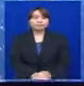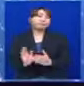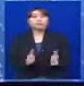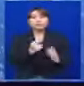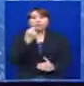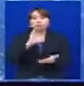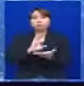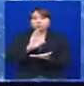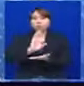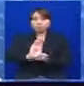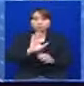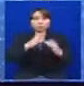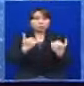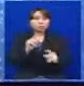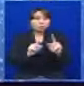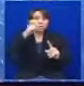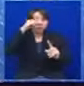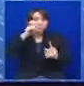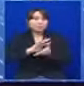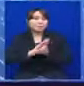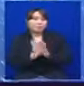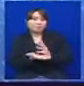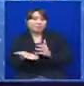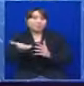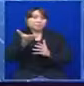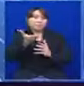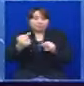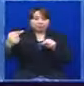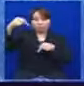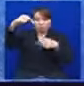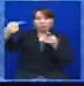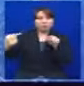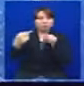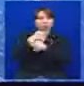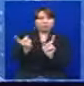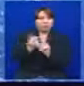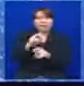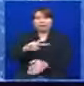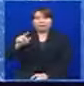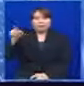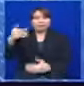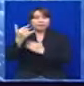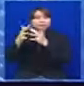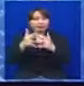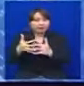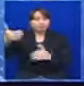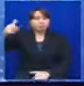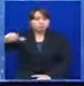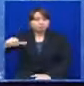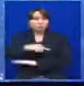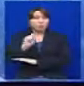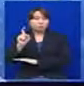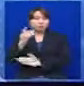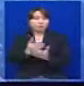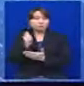ไปดูบรรยากาศการลงทุนกันบ้างนะคะวันนี้ตลาดหุ้นไทยปรับตัวขึ้นสวนทางภูมิภาคและตลาดหุ้นสหรัฐที่ปรับตัวลงในวันศุกร์นะคะหลังตัว